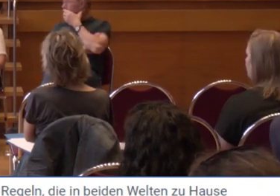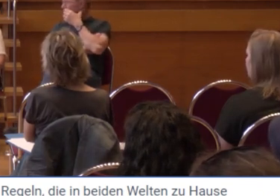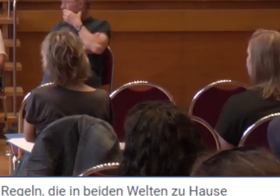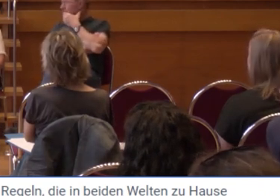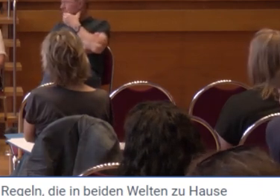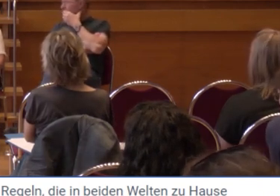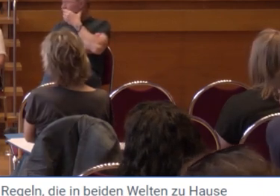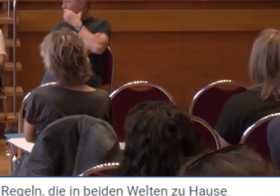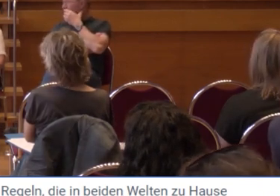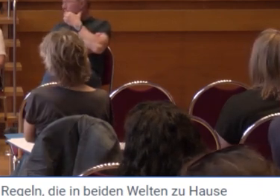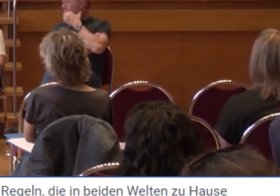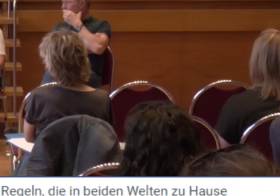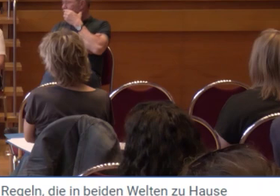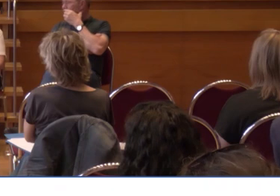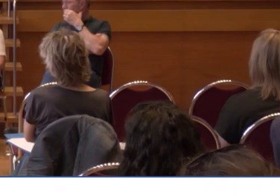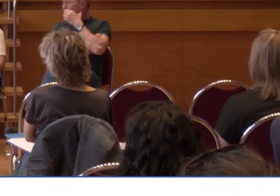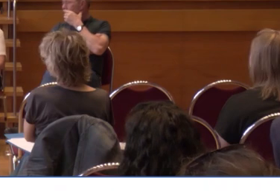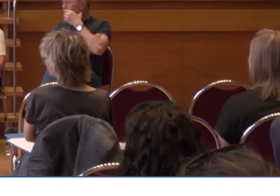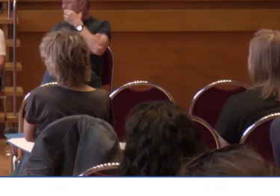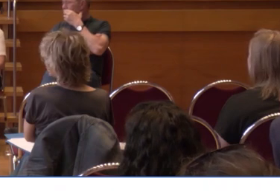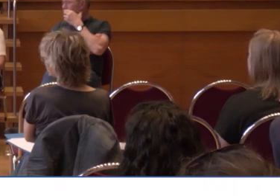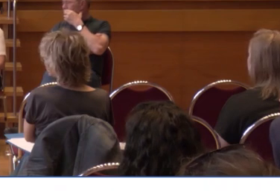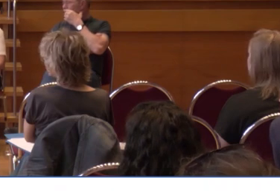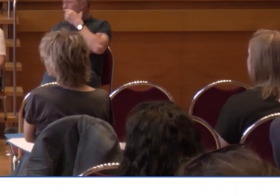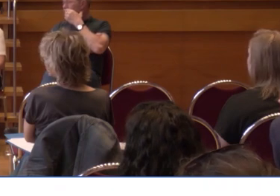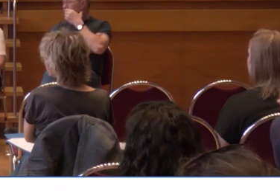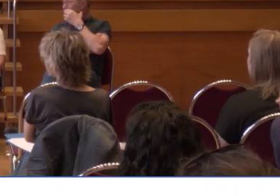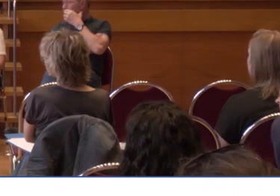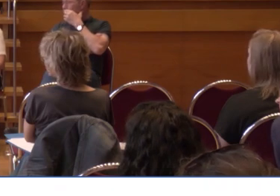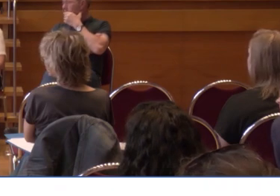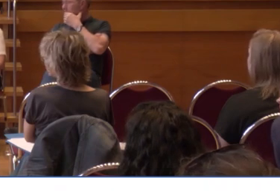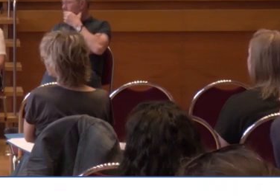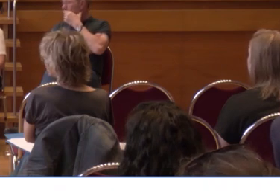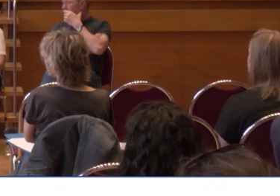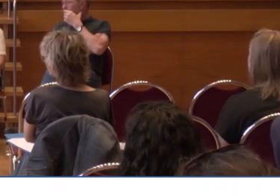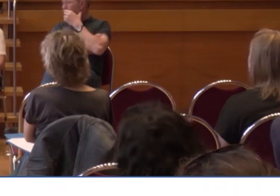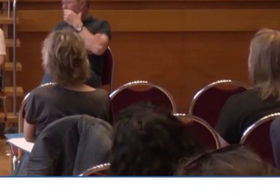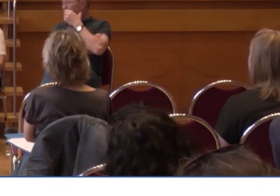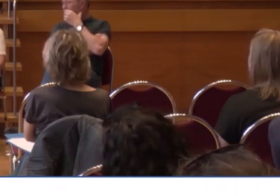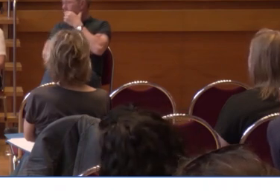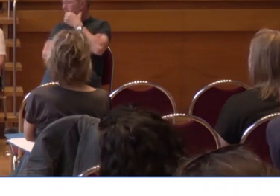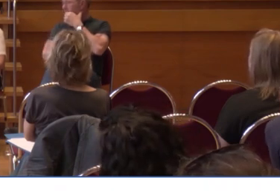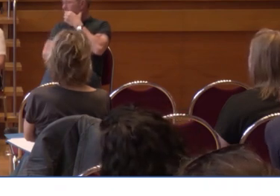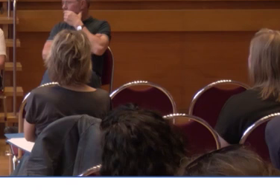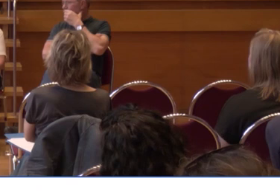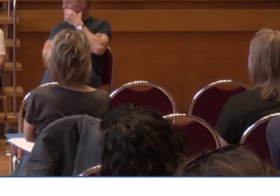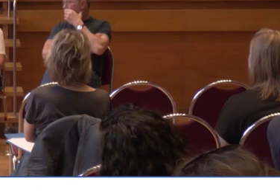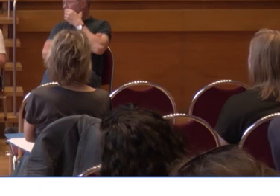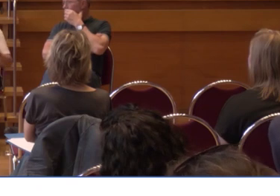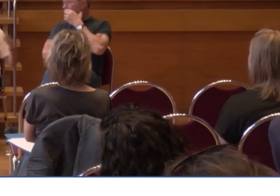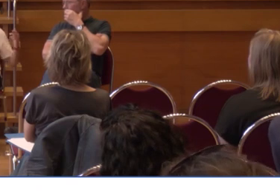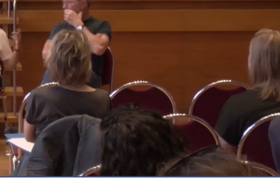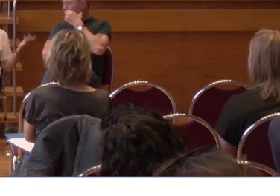Hilfen zur Erziehung der Jugendhilfe nach SGB 18 keine Reha-Leistungen und deshalb